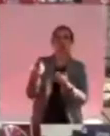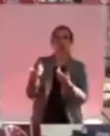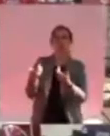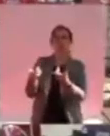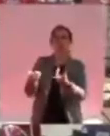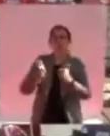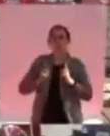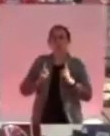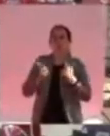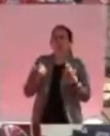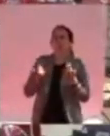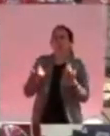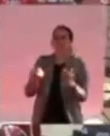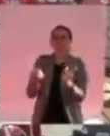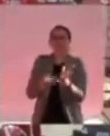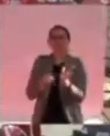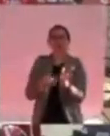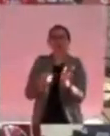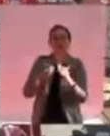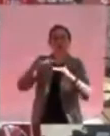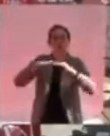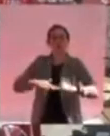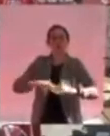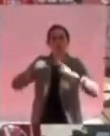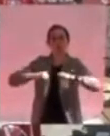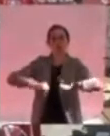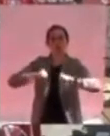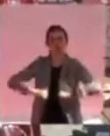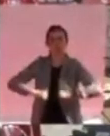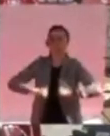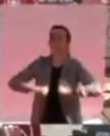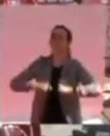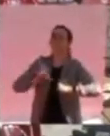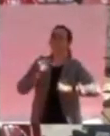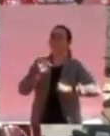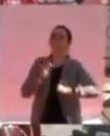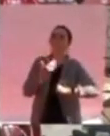diritto garantito dalla nostra sana e robusta costituzione